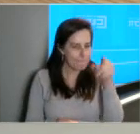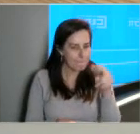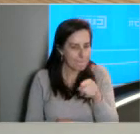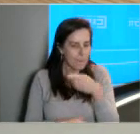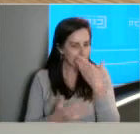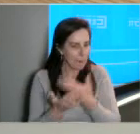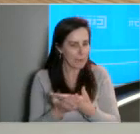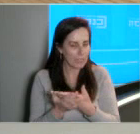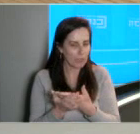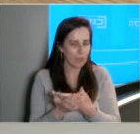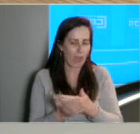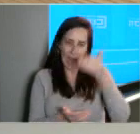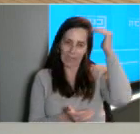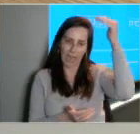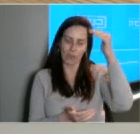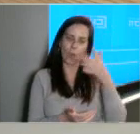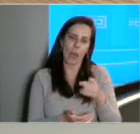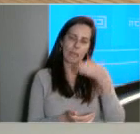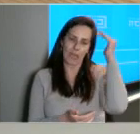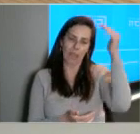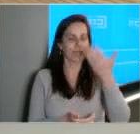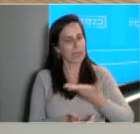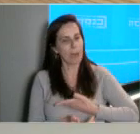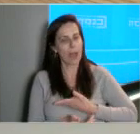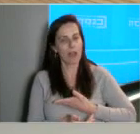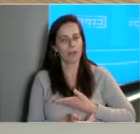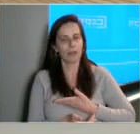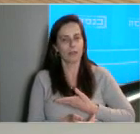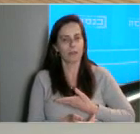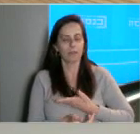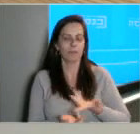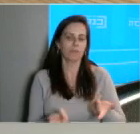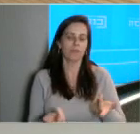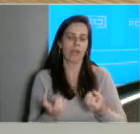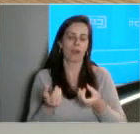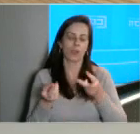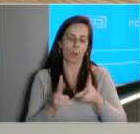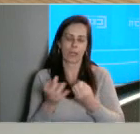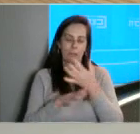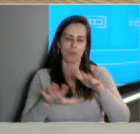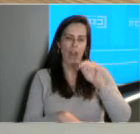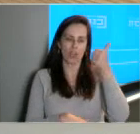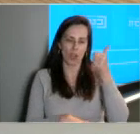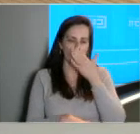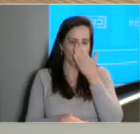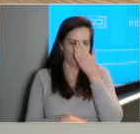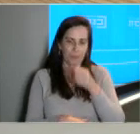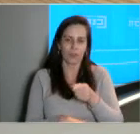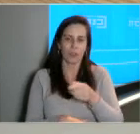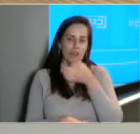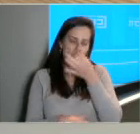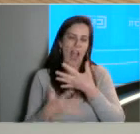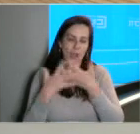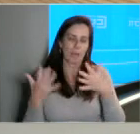האחרים ימליצו על בני גנץ, ואולי בני גנץ יקבל בעצם את אופציית הרכבת הממשלה ראשון? זאת